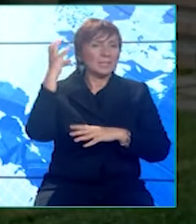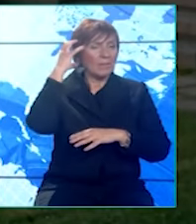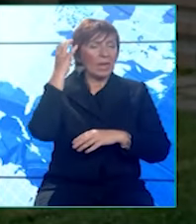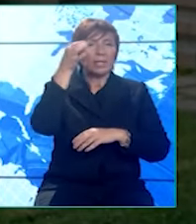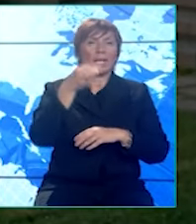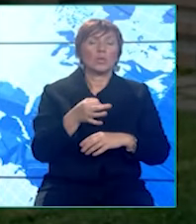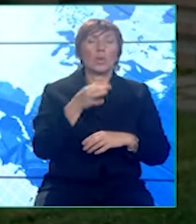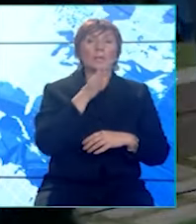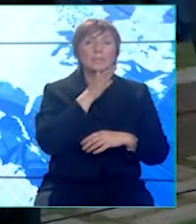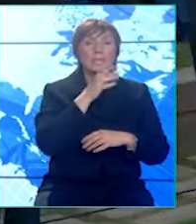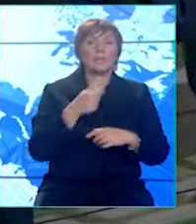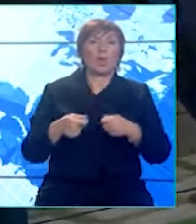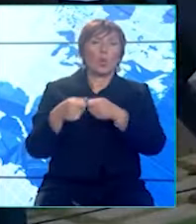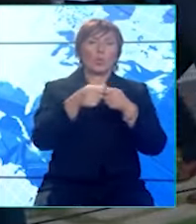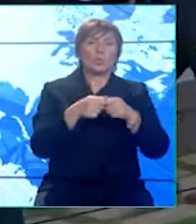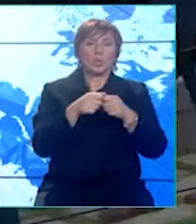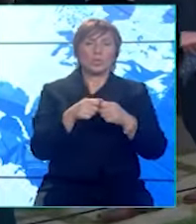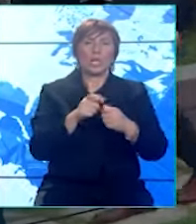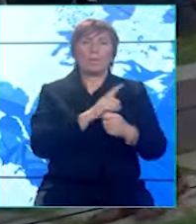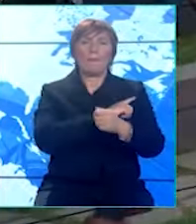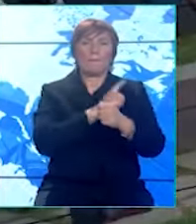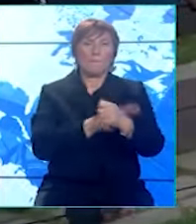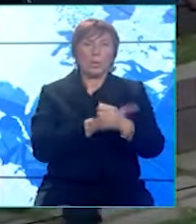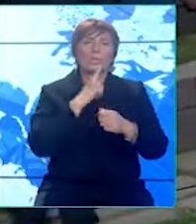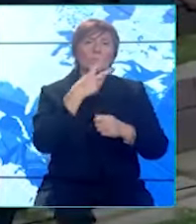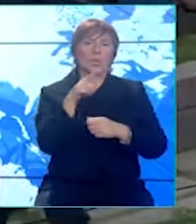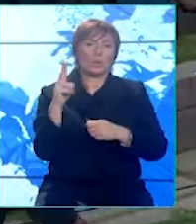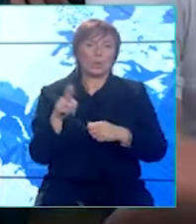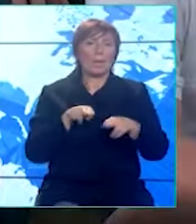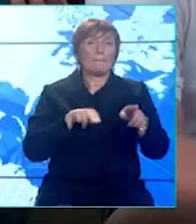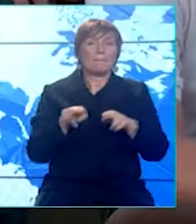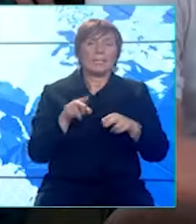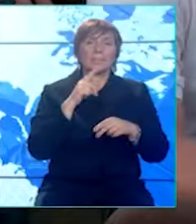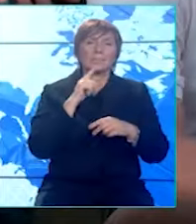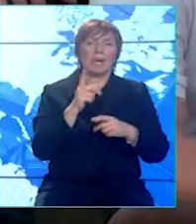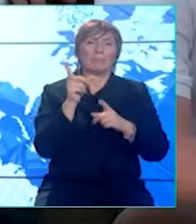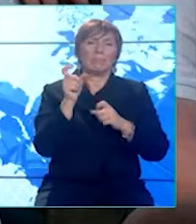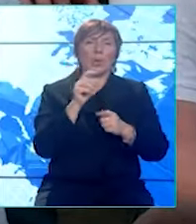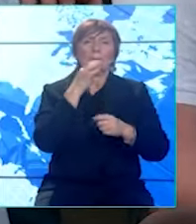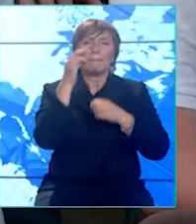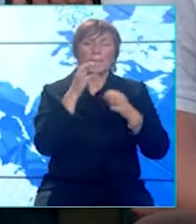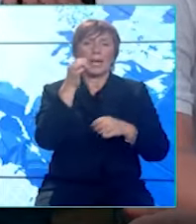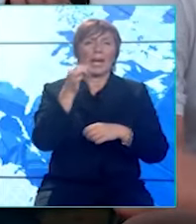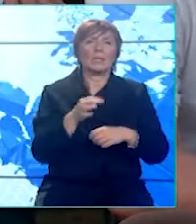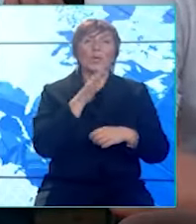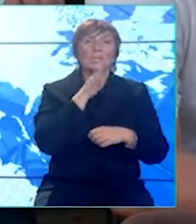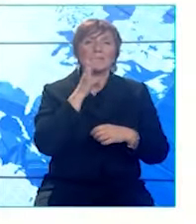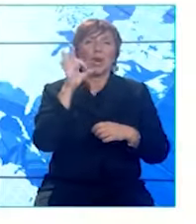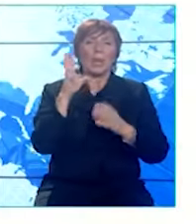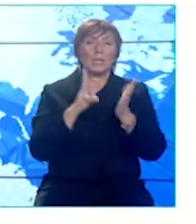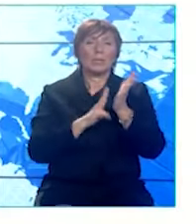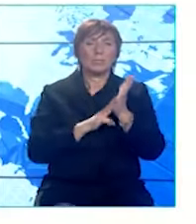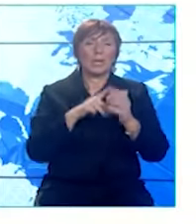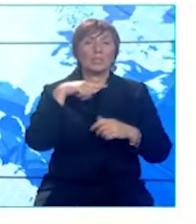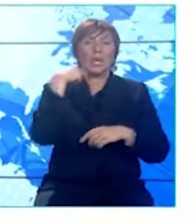vlade kantona Sarajevo, udruženja demobilisanih boraca i drugi. Ministar za boračka pitanja kantona Sarajevo, Omer